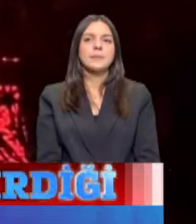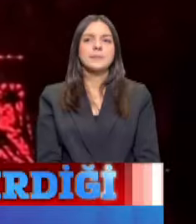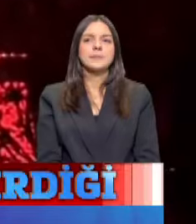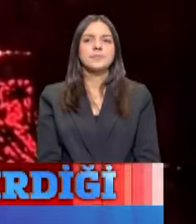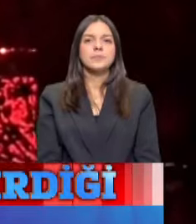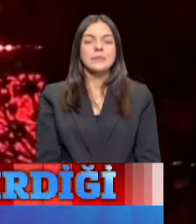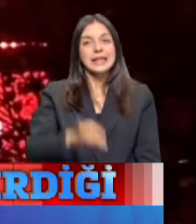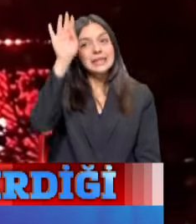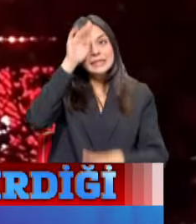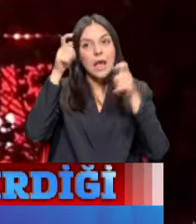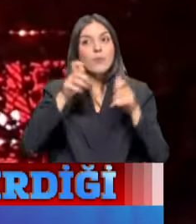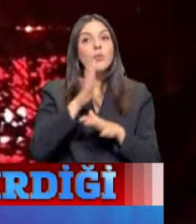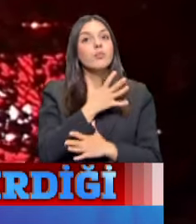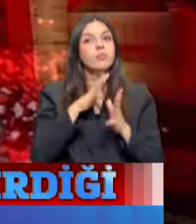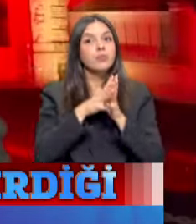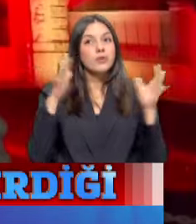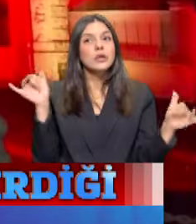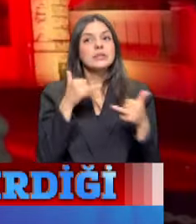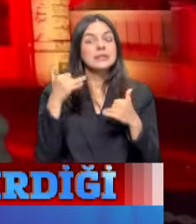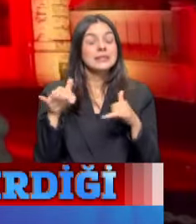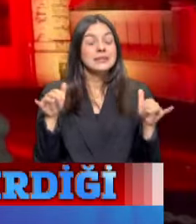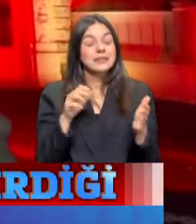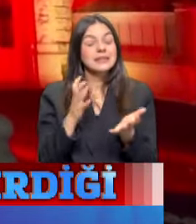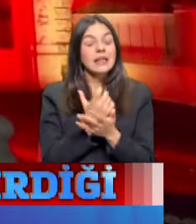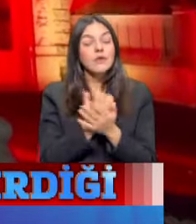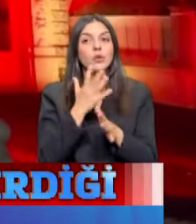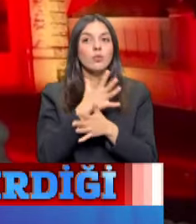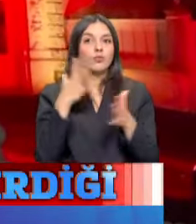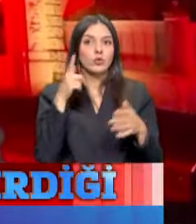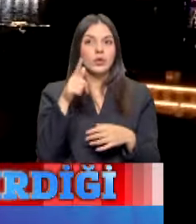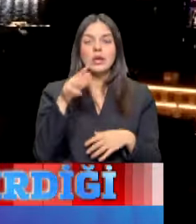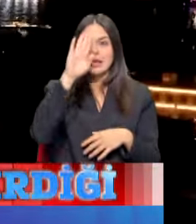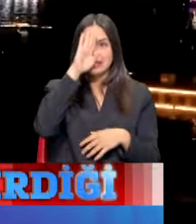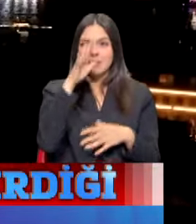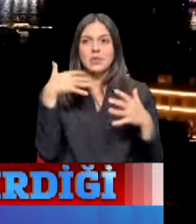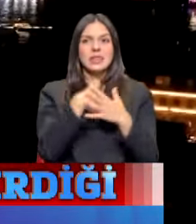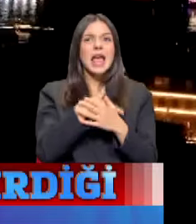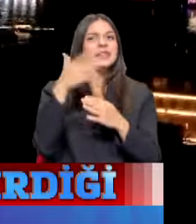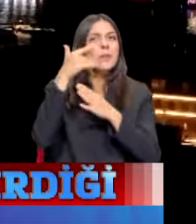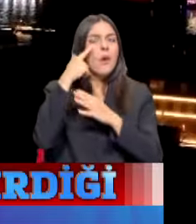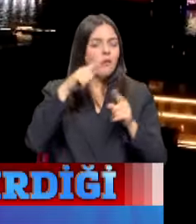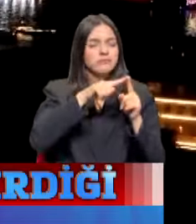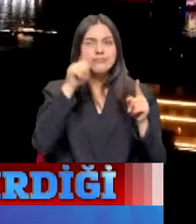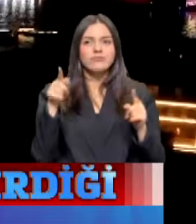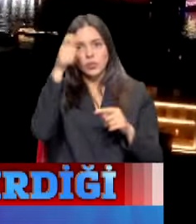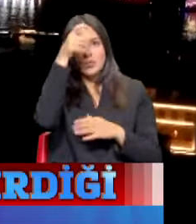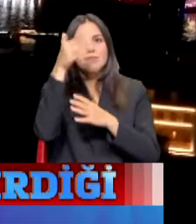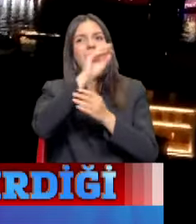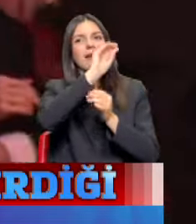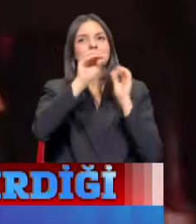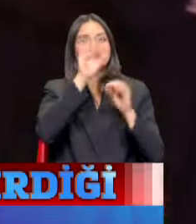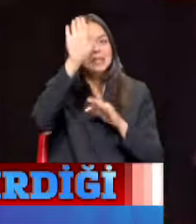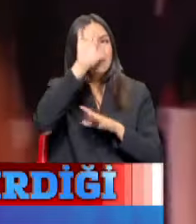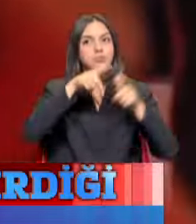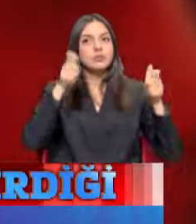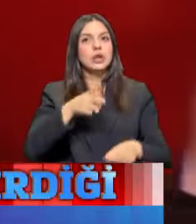Mega kent İstanbul'da büyük zaferin coşkusu büyüktü. İstanbul'un simge yapıları gece boyu Türk bayrağı ile aydınlatıldı. İstanbul Büyükşehir